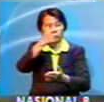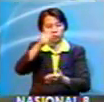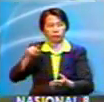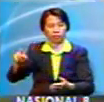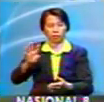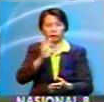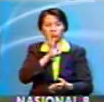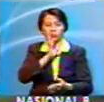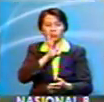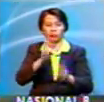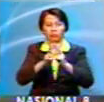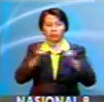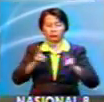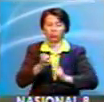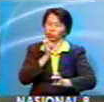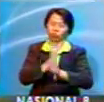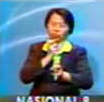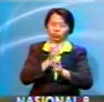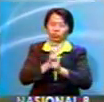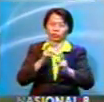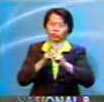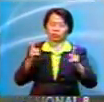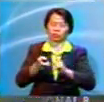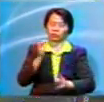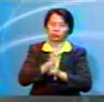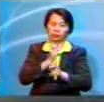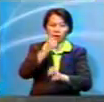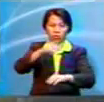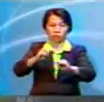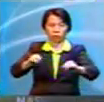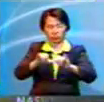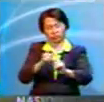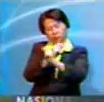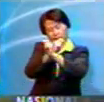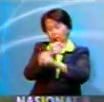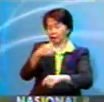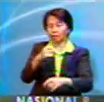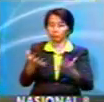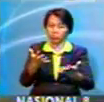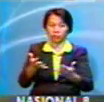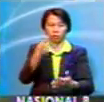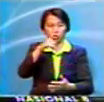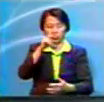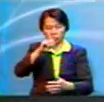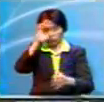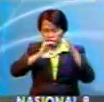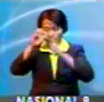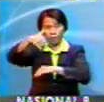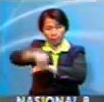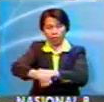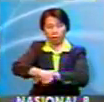mereka mengatakan bahawa ini saat yang getir, saat yang paling kritikal untuk pelajar ini terus bertahan. Jadi usaha mereka untuk mencari malam